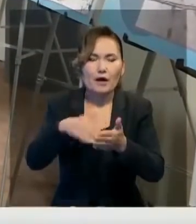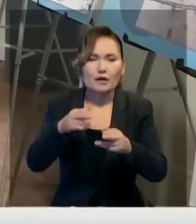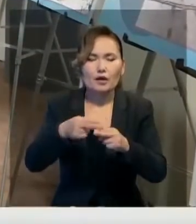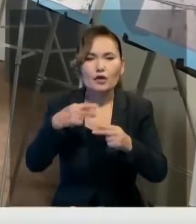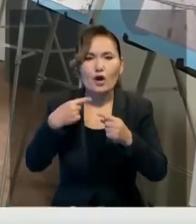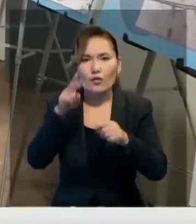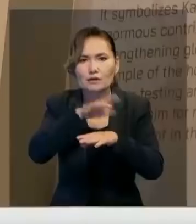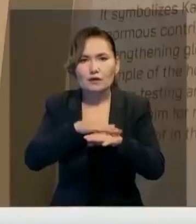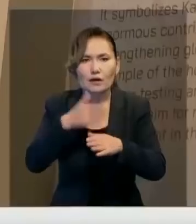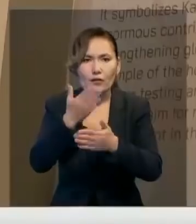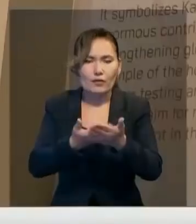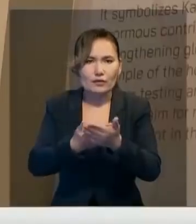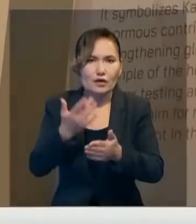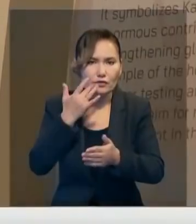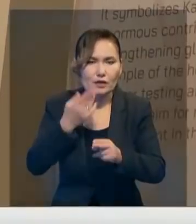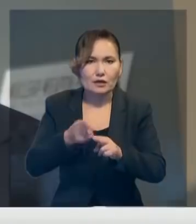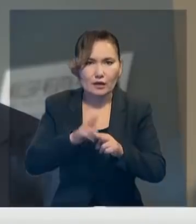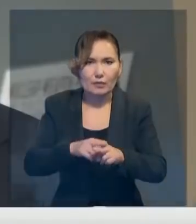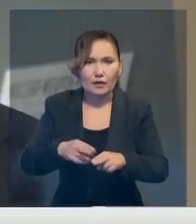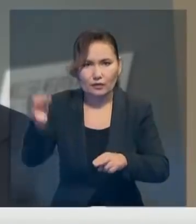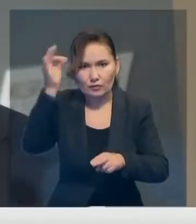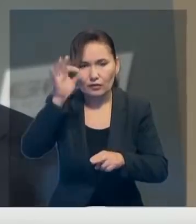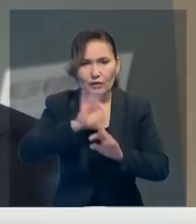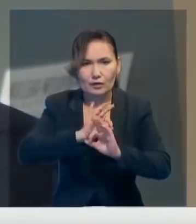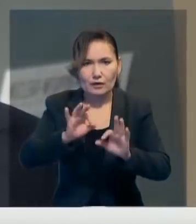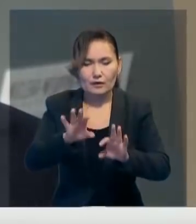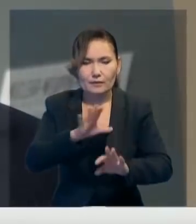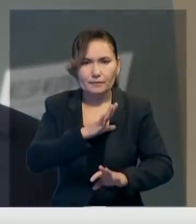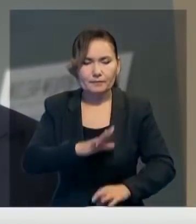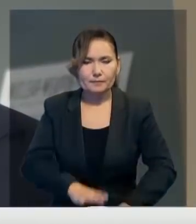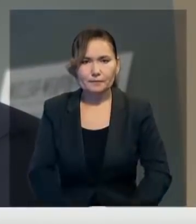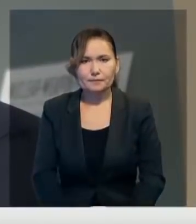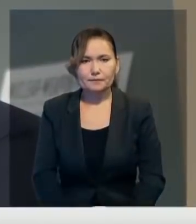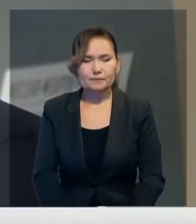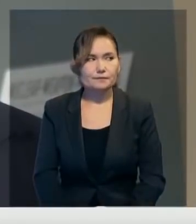өзге мемлекеттерге үлгі болғанын тағы бір мәрте атап өтті.